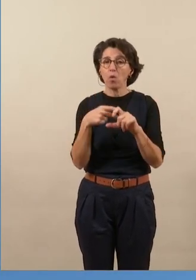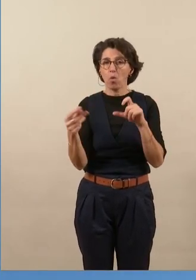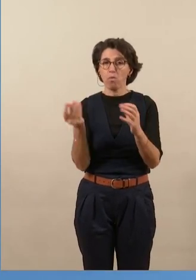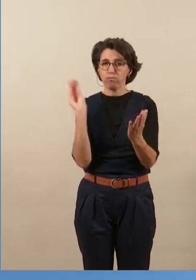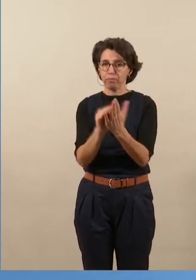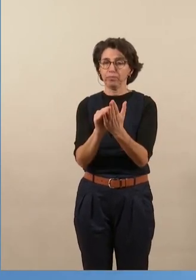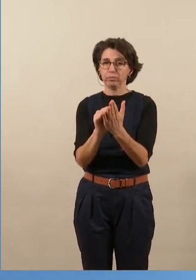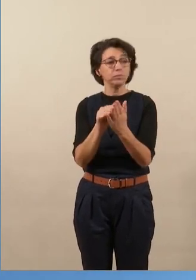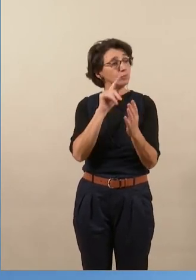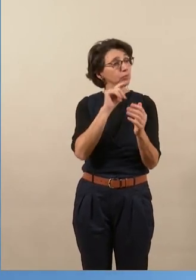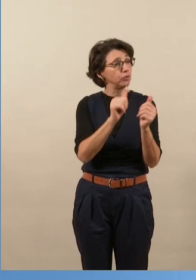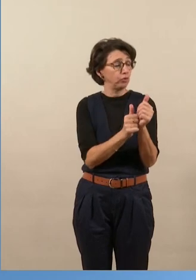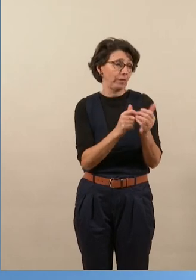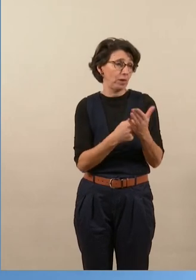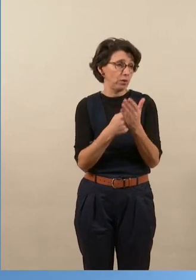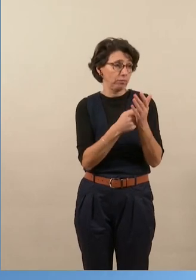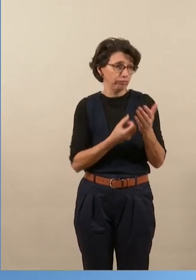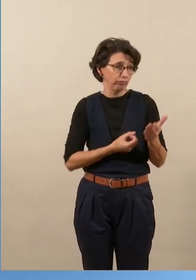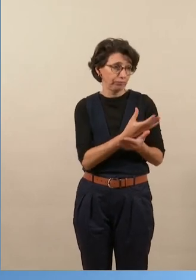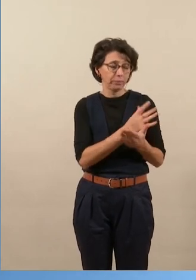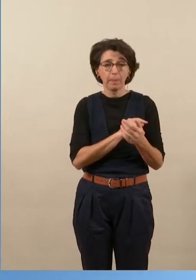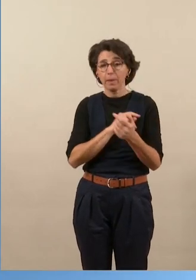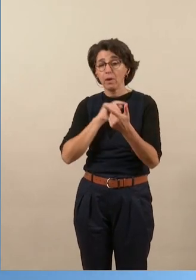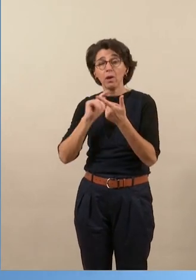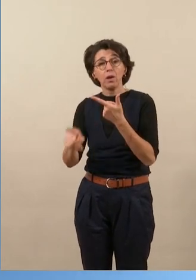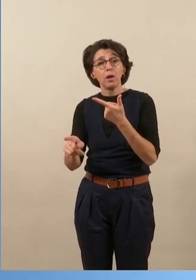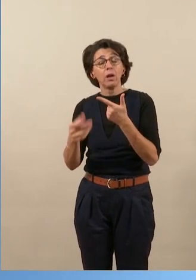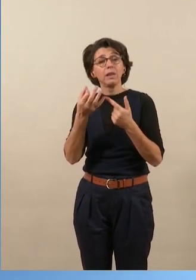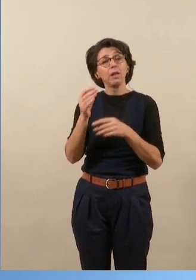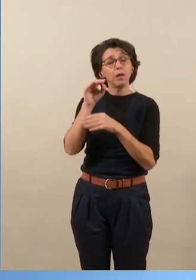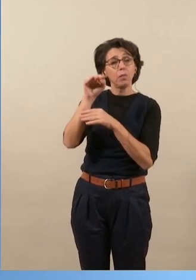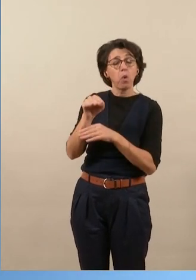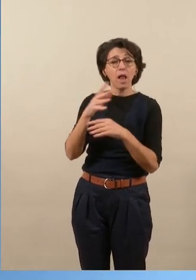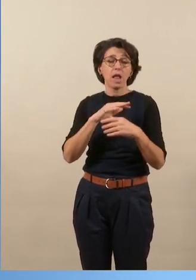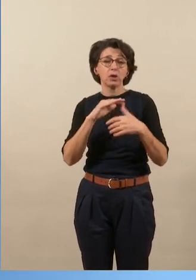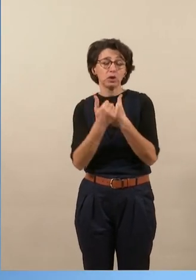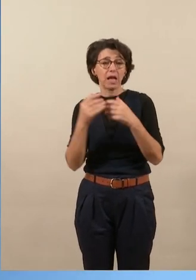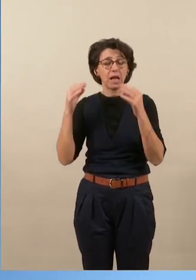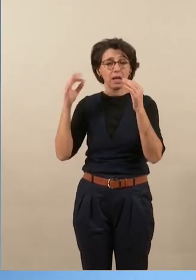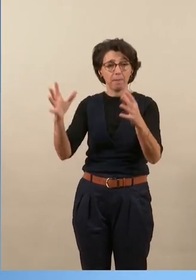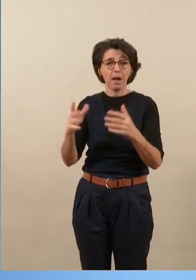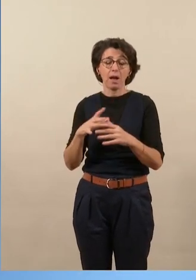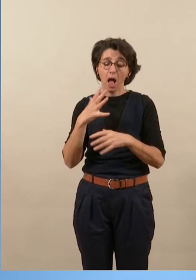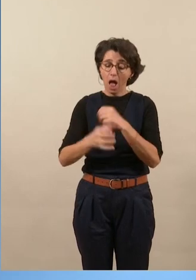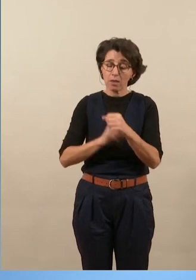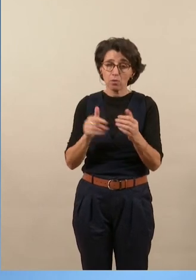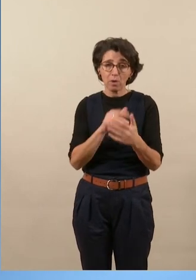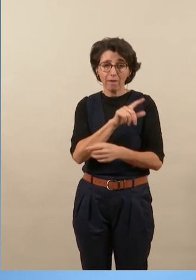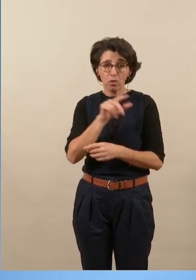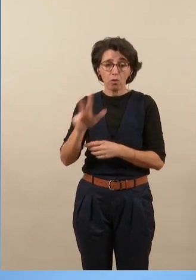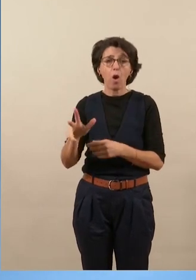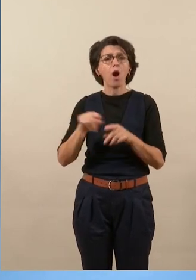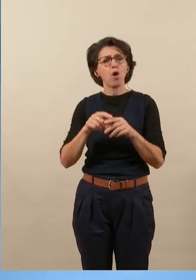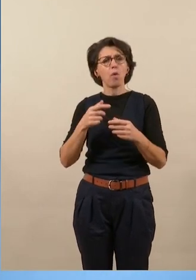finance vous dites également que ce bouclier social et climatique comprend en 2023 des mesures sur la gratuité des transports en